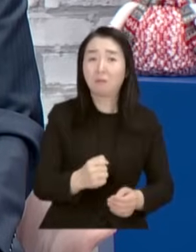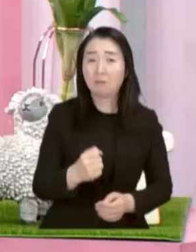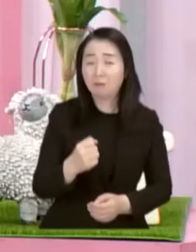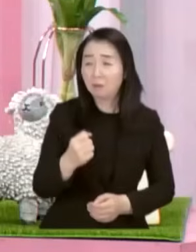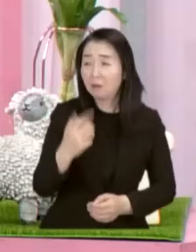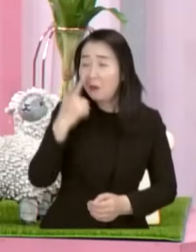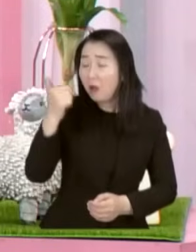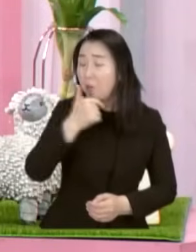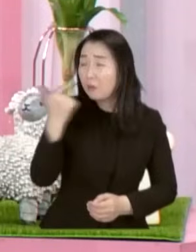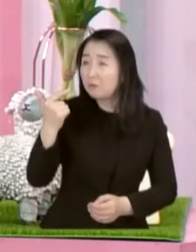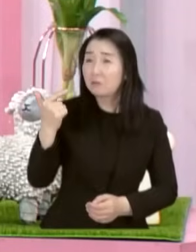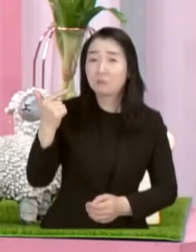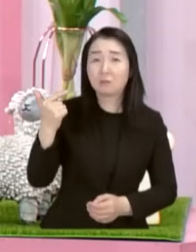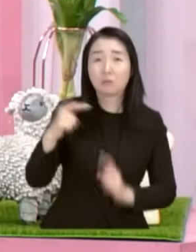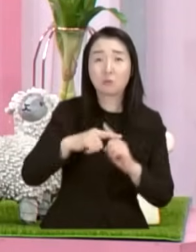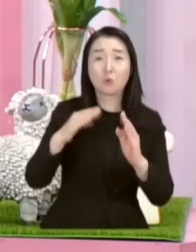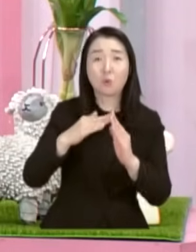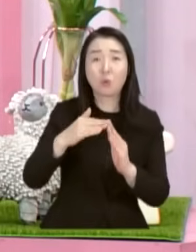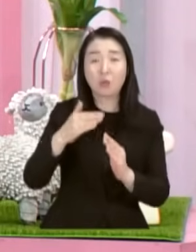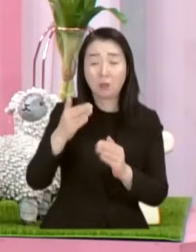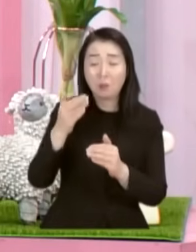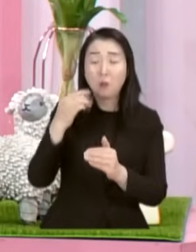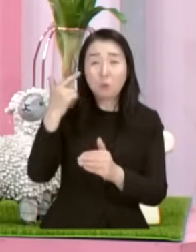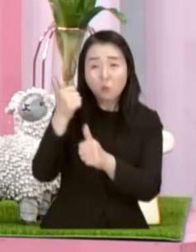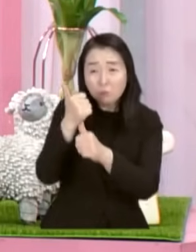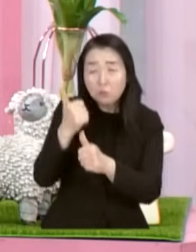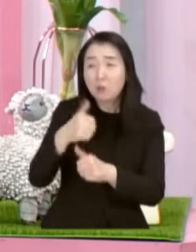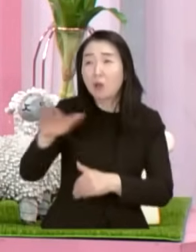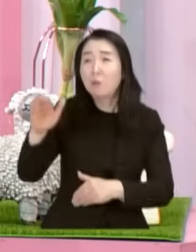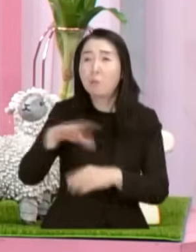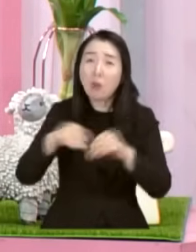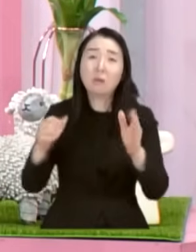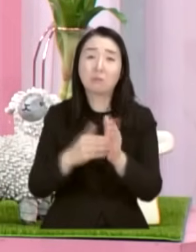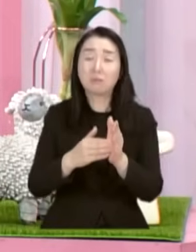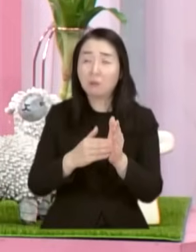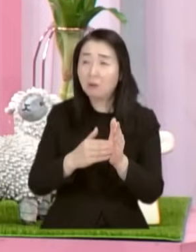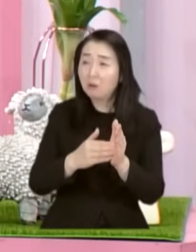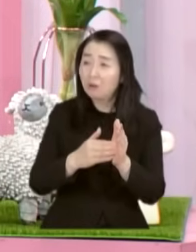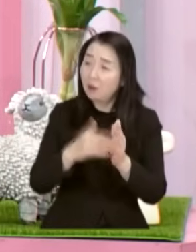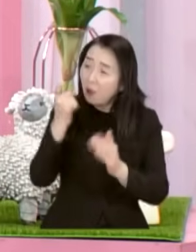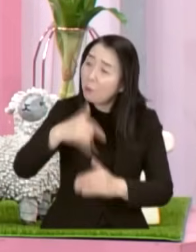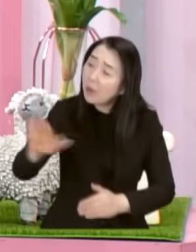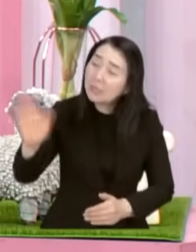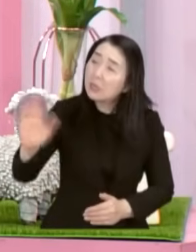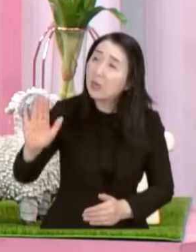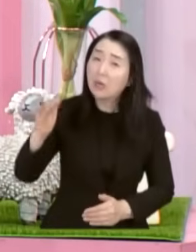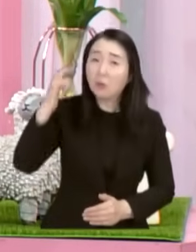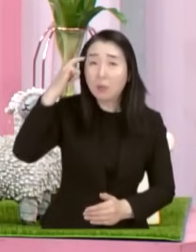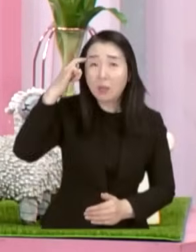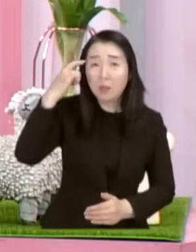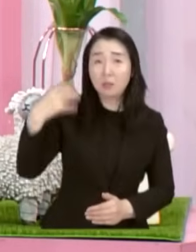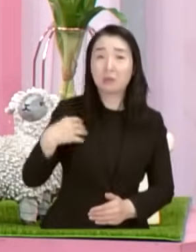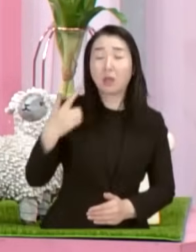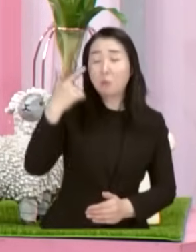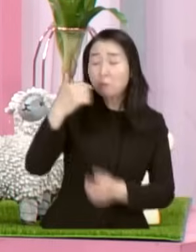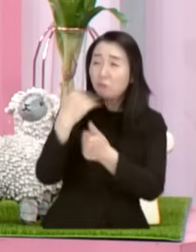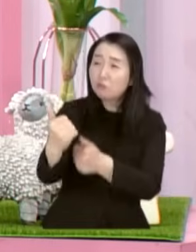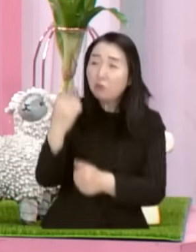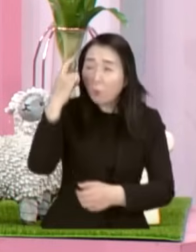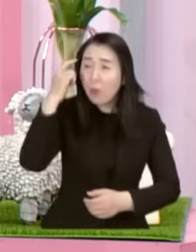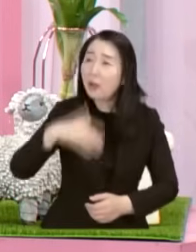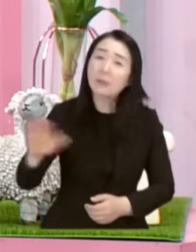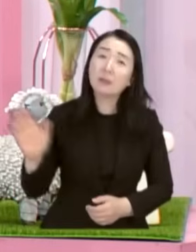아빠가 큰 교회 부목사 가면 다 해결된다는데 아빠는 왜 그렇게 안 하는 거야? 심지어 담임 목사로 오라는